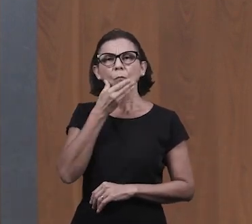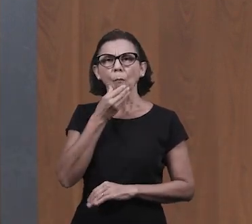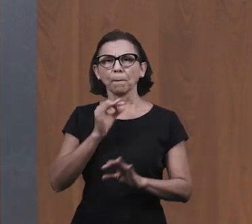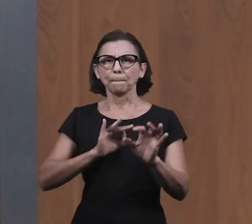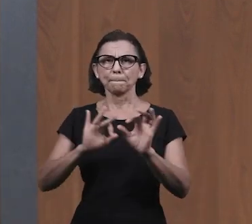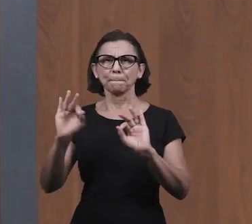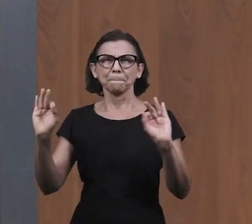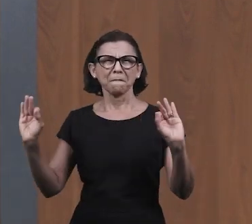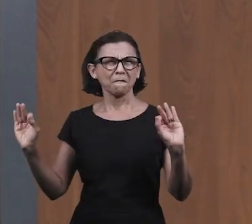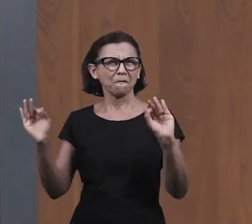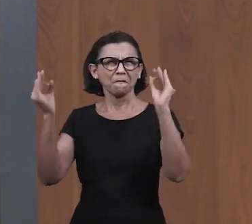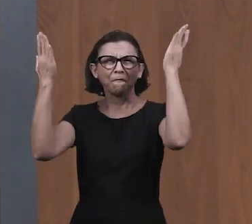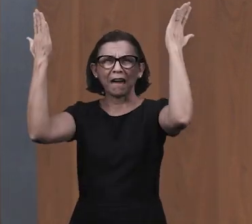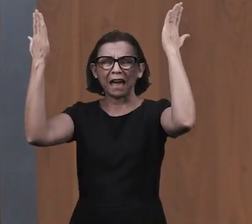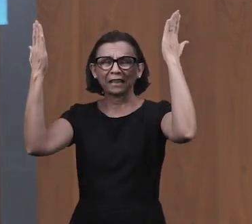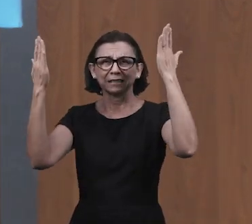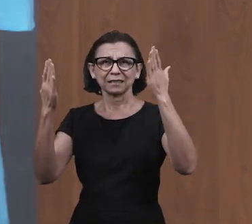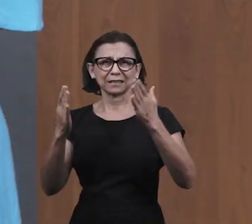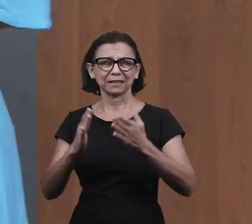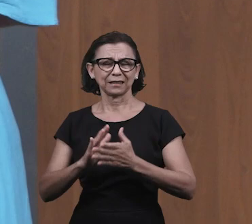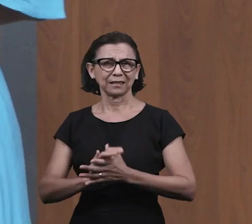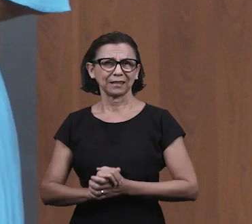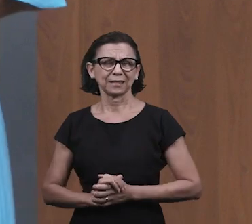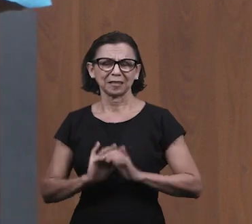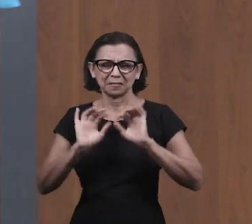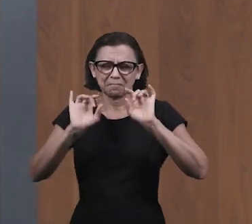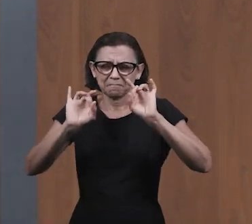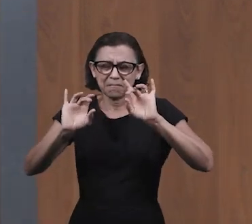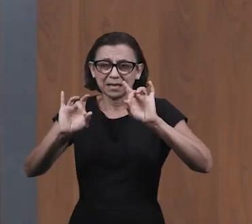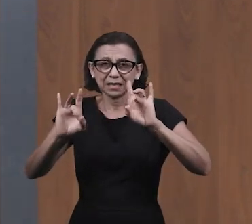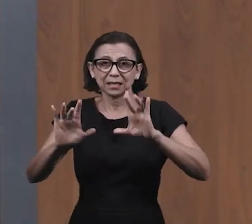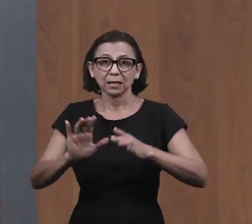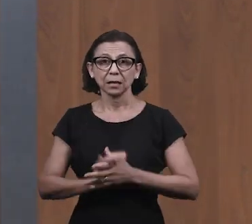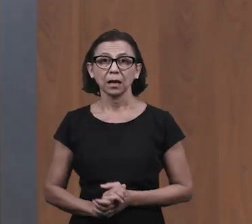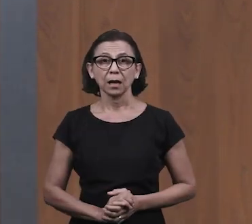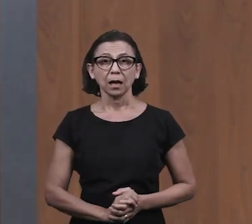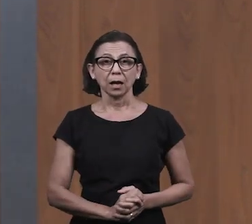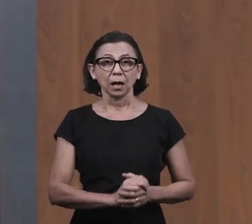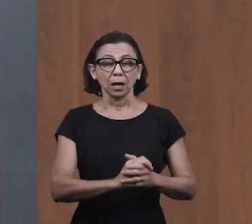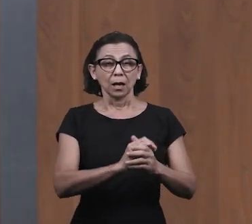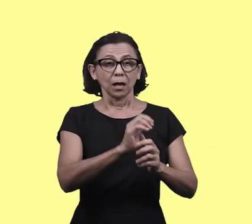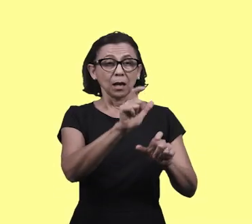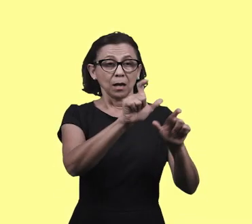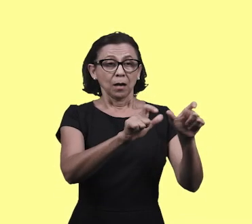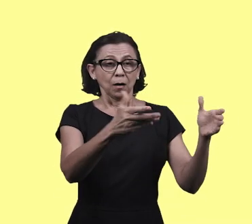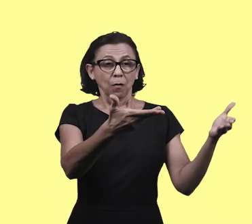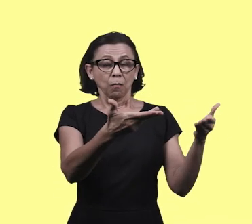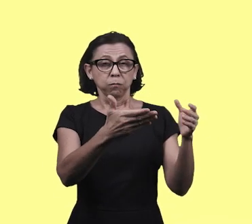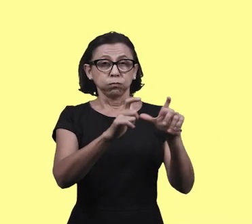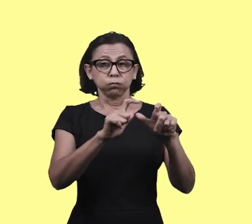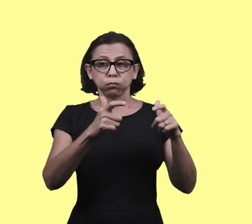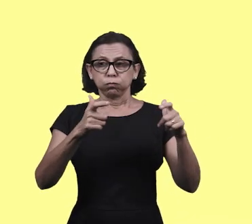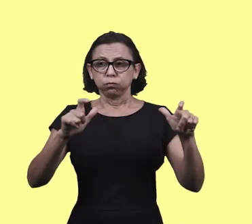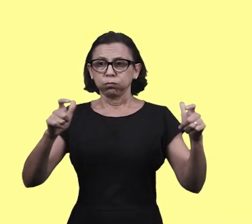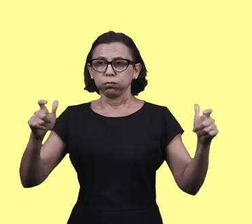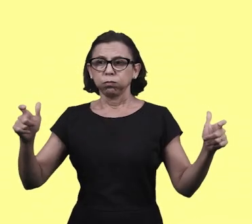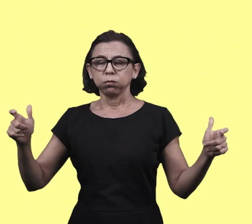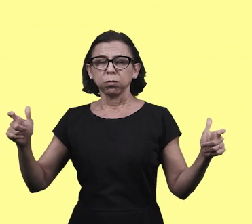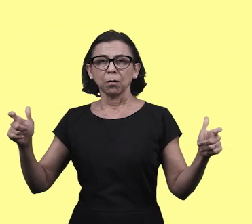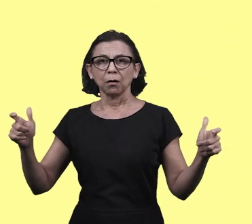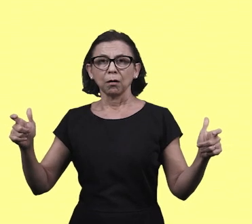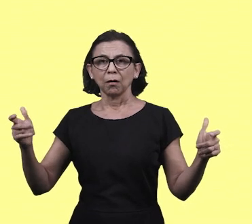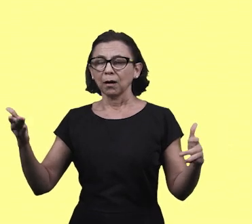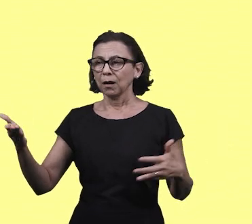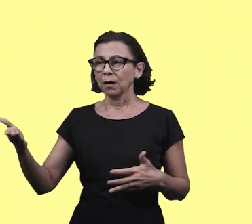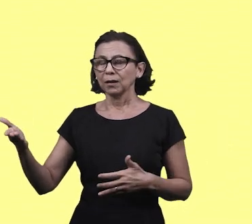Jésus a dit qu'un homme a fait un grand dîner, une scène, et a invité beaucoup